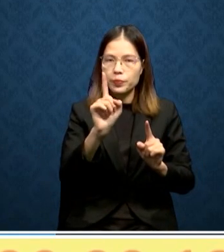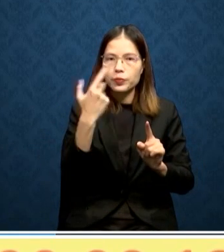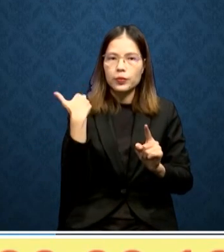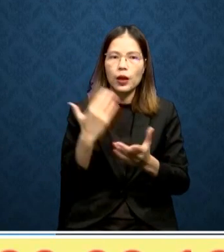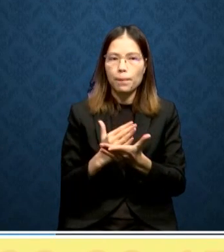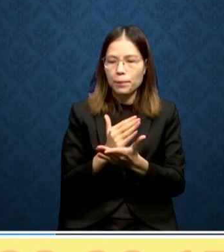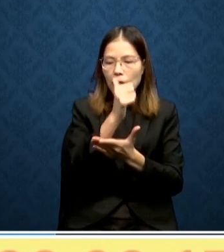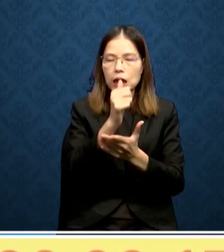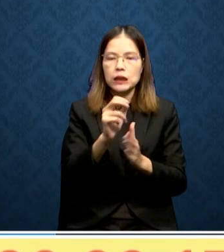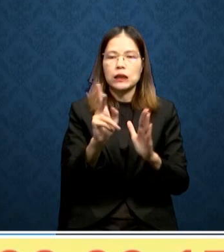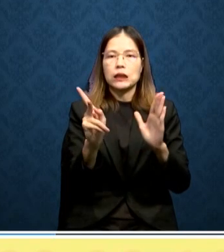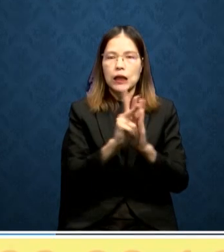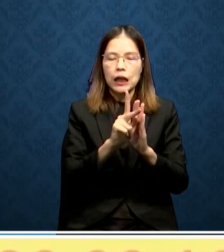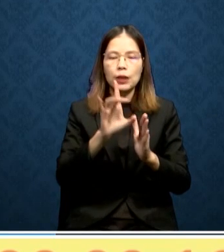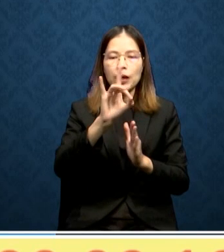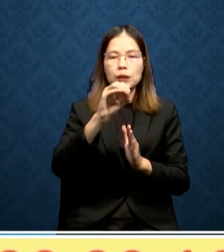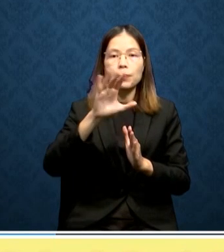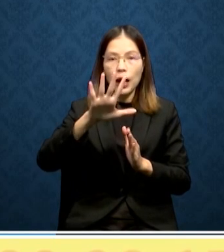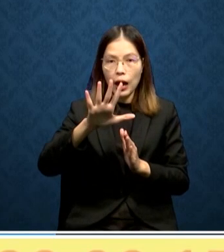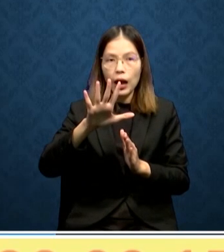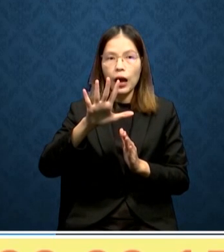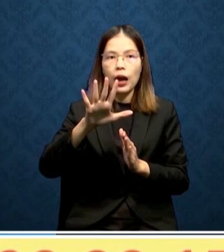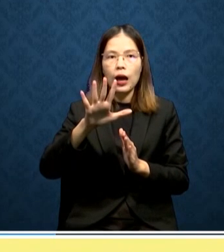85คะแนนซึ่งคิดเป็นร้อยละ